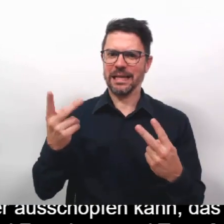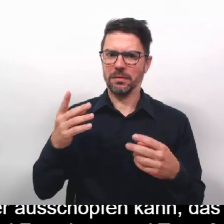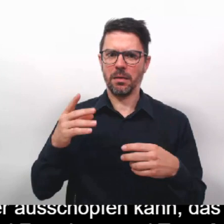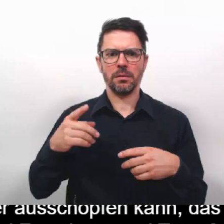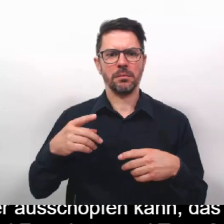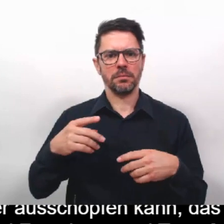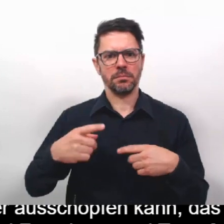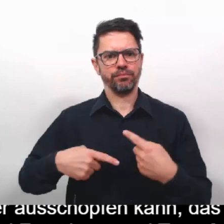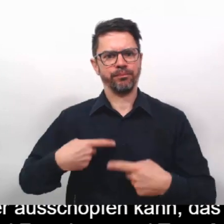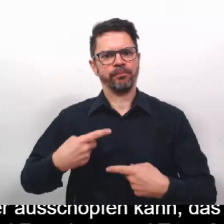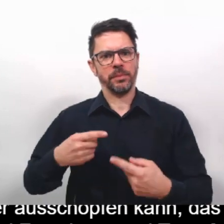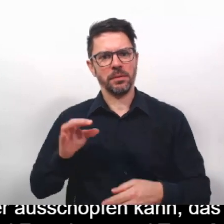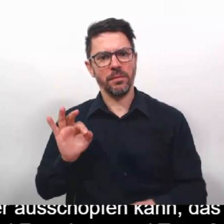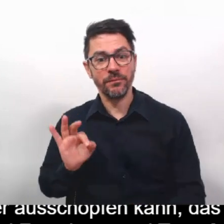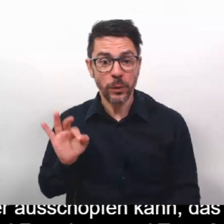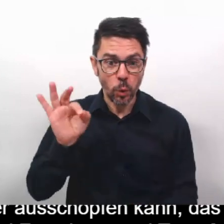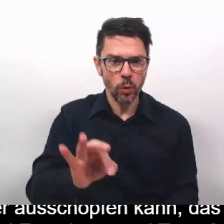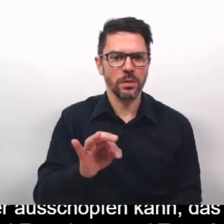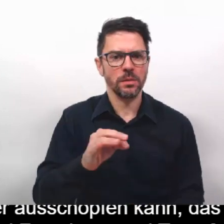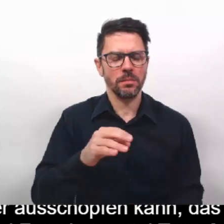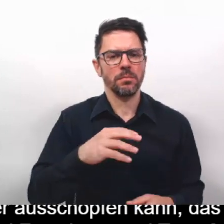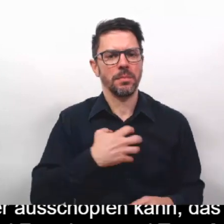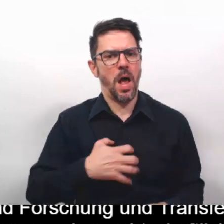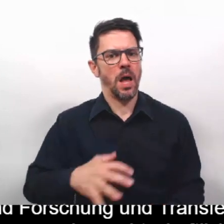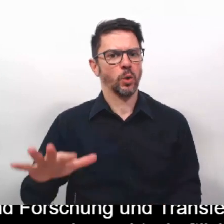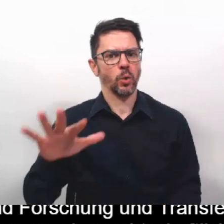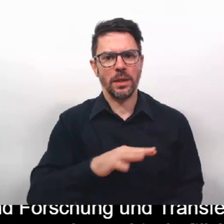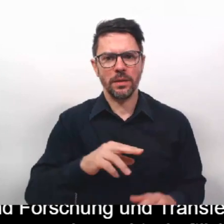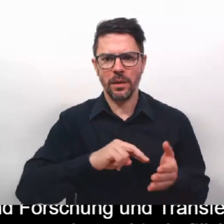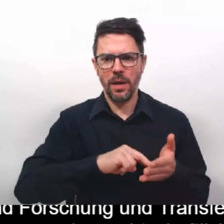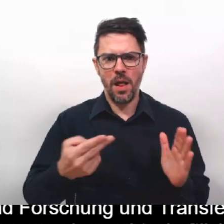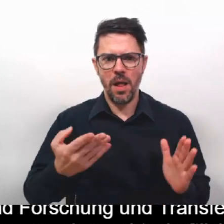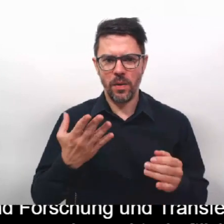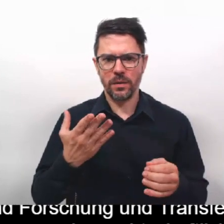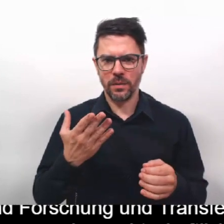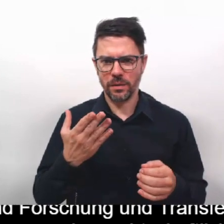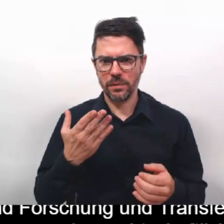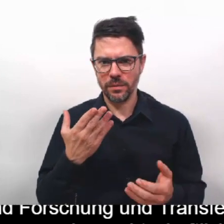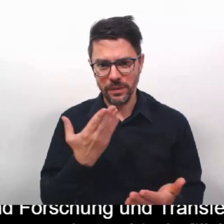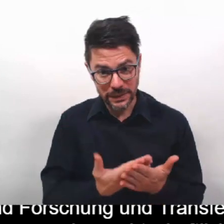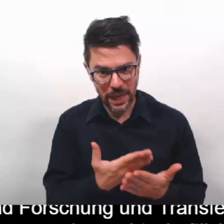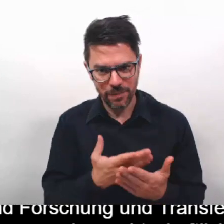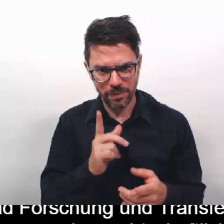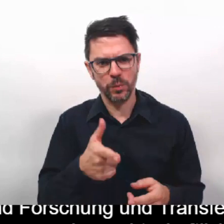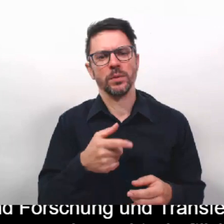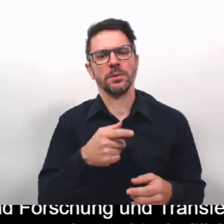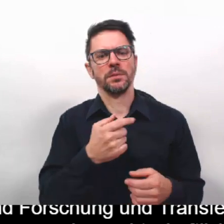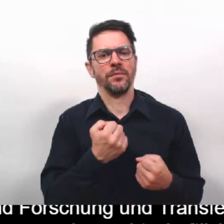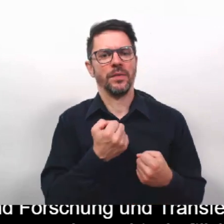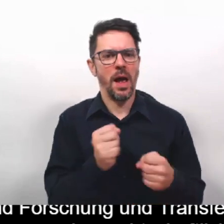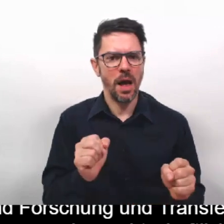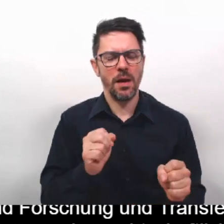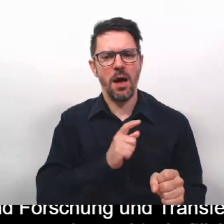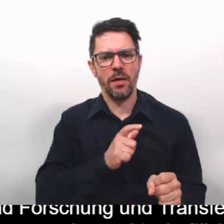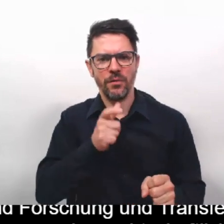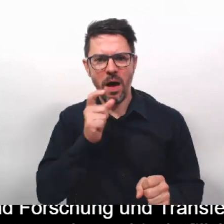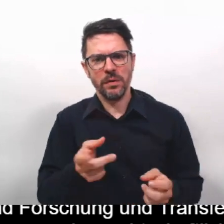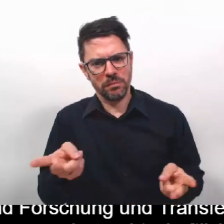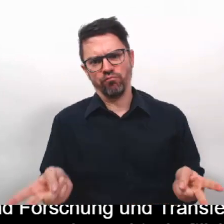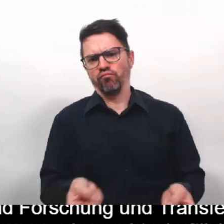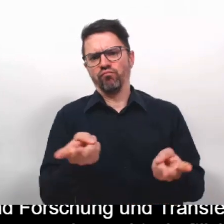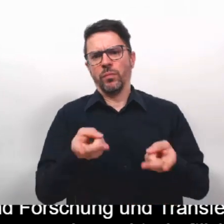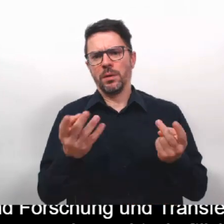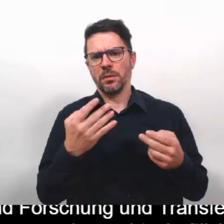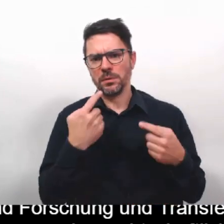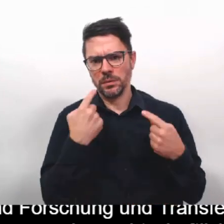Und das wird als Ziel haben eine erhebliche Verschlankung und Deregulierung und damit größtmögliche Freiheiten, um das Exzellenzstreben auch